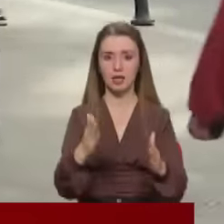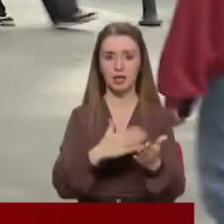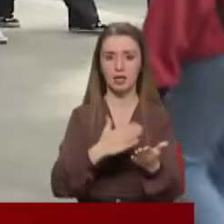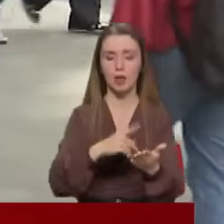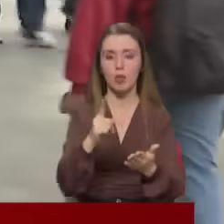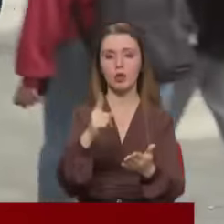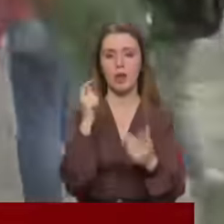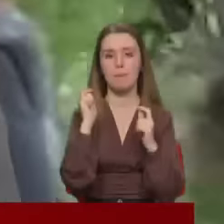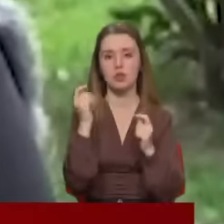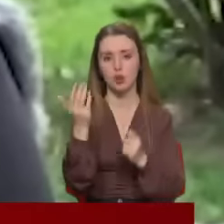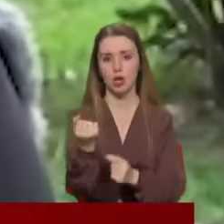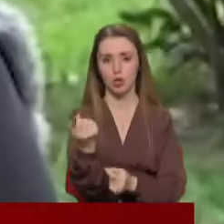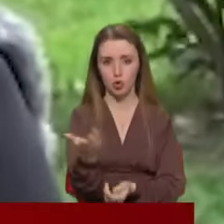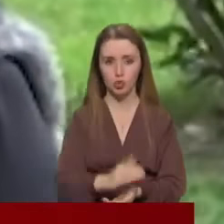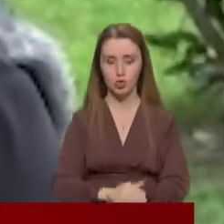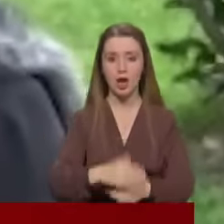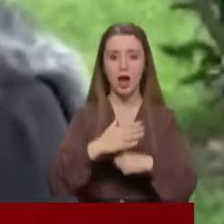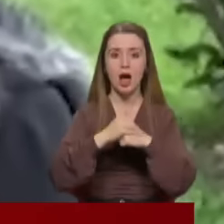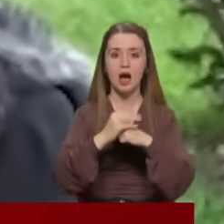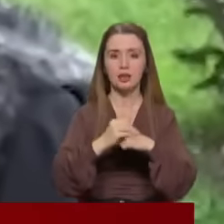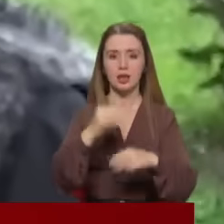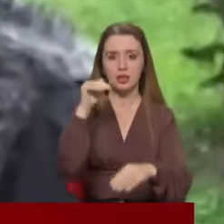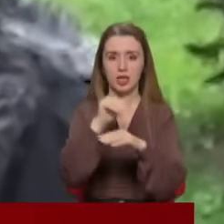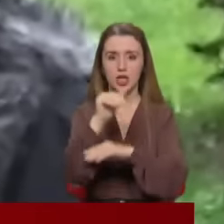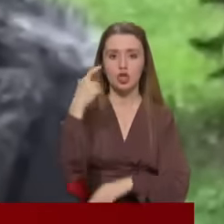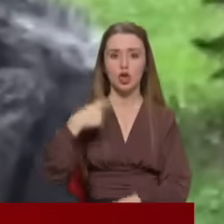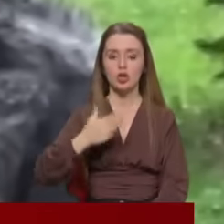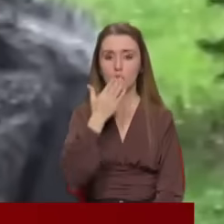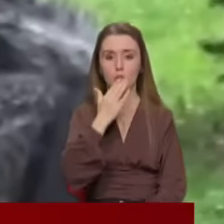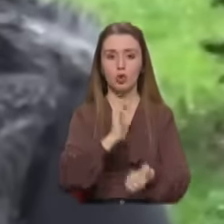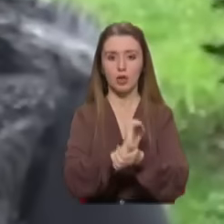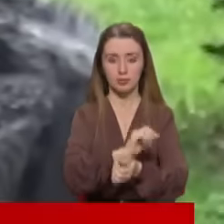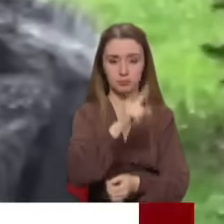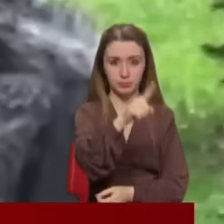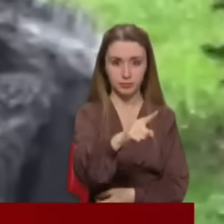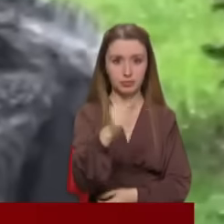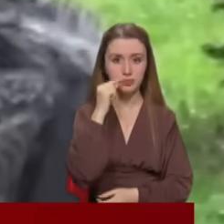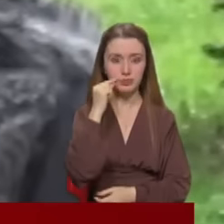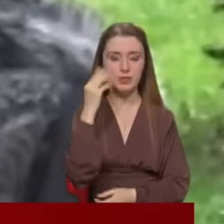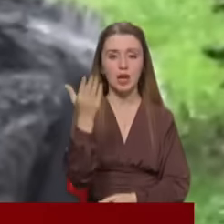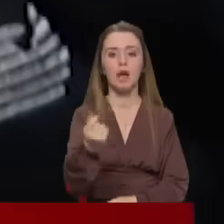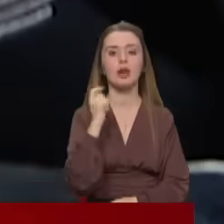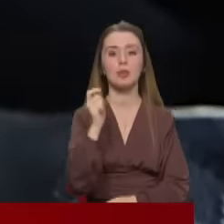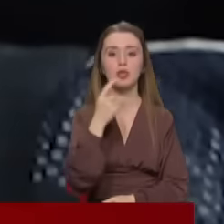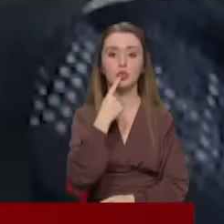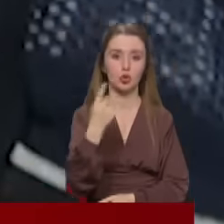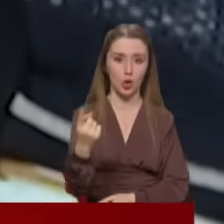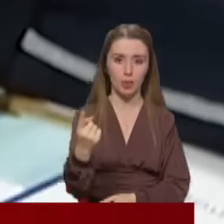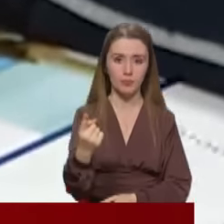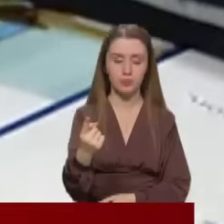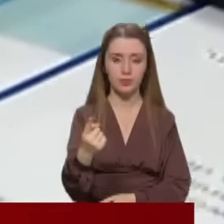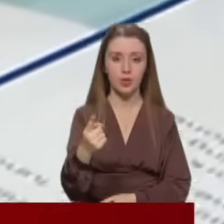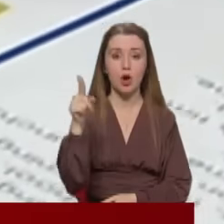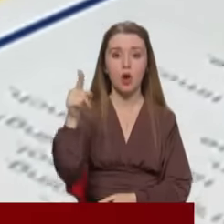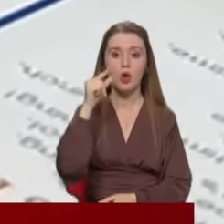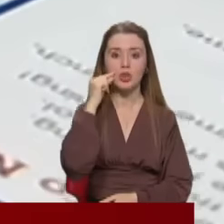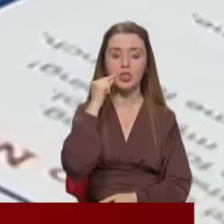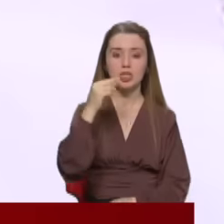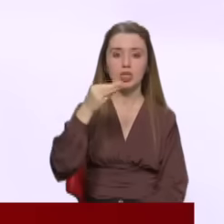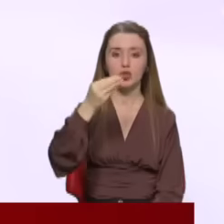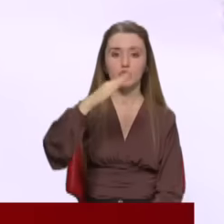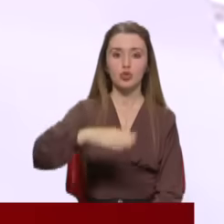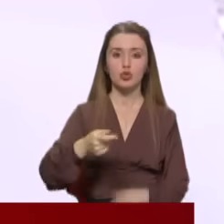oradan almak zorunda kalıyoruz. Antalya'da yaşayan özel okul velisi Ayşen Yalman'a da almak zorundasınız denildi. Yalman çocuğunun